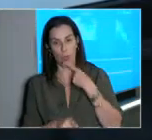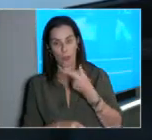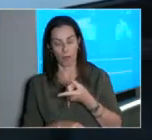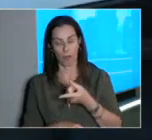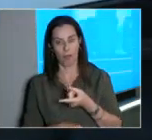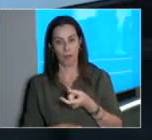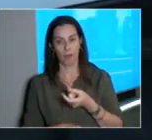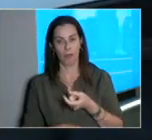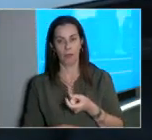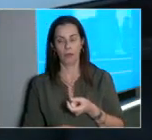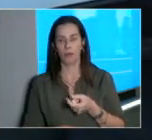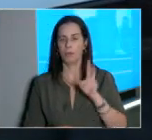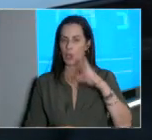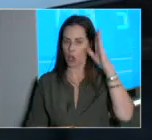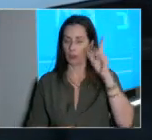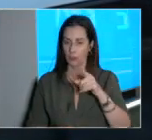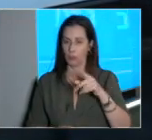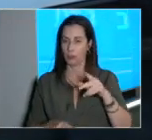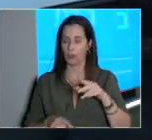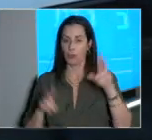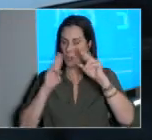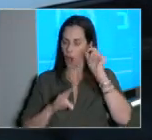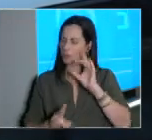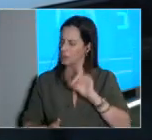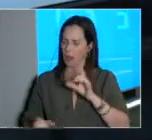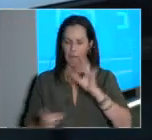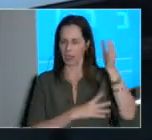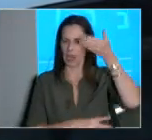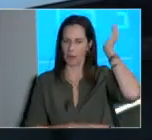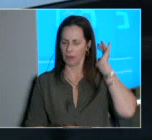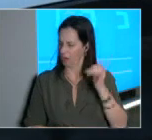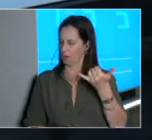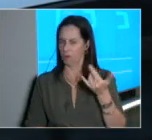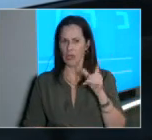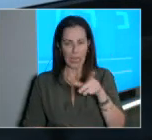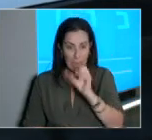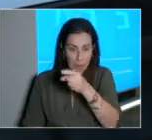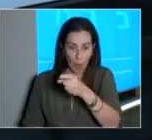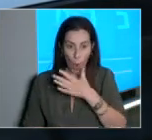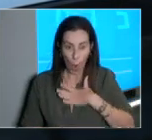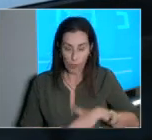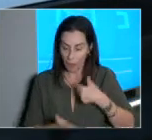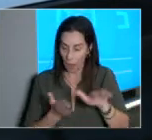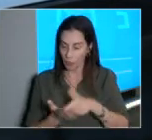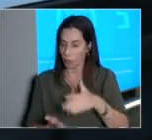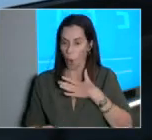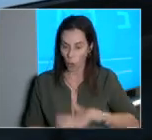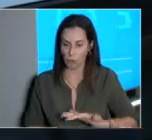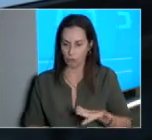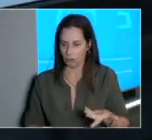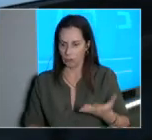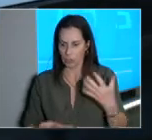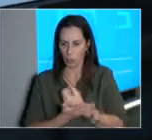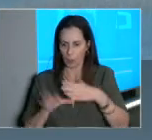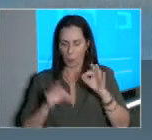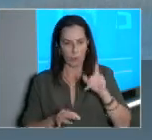שכתבת? מיש עתיד, סליחה, מכחול לבן, כן. אני חושב שאם הם חפצי חיים והם חפצי שלטון, התשובה